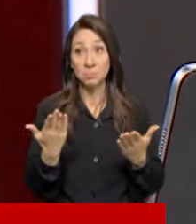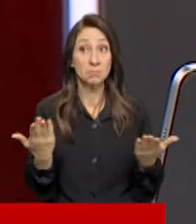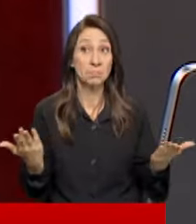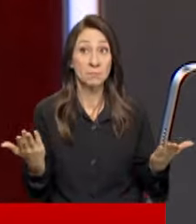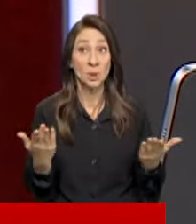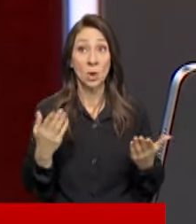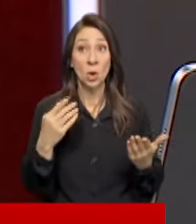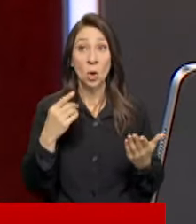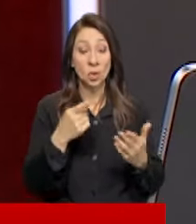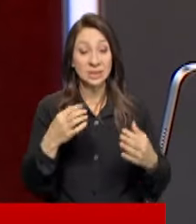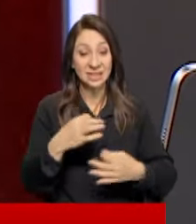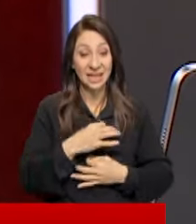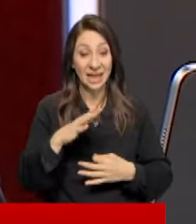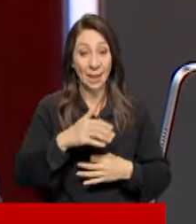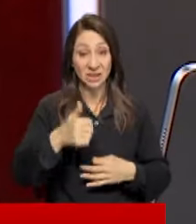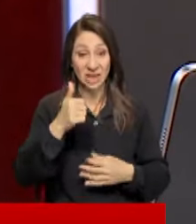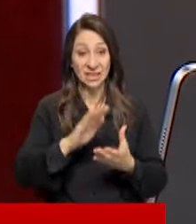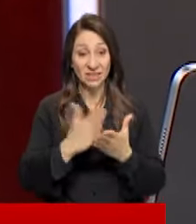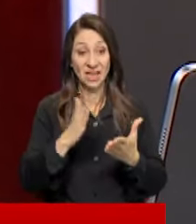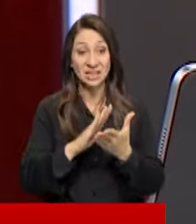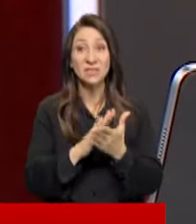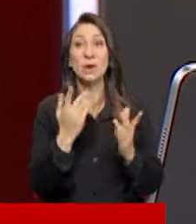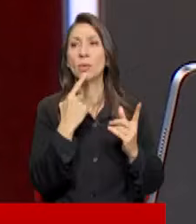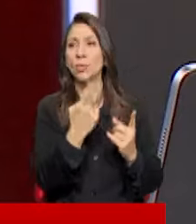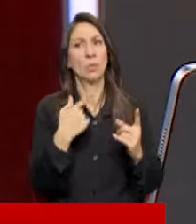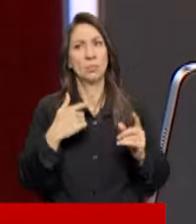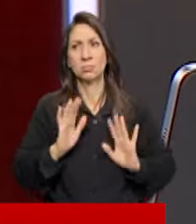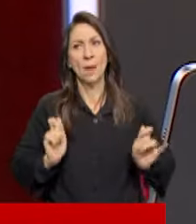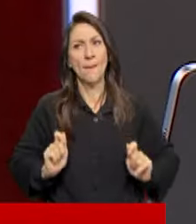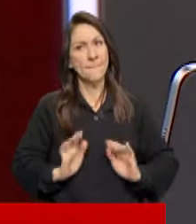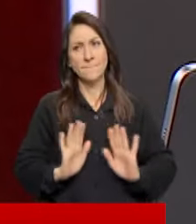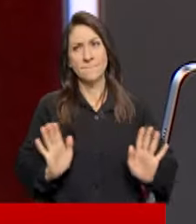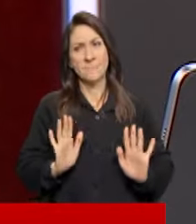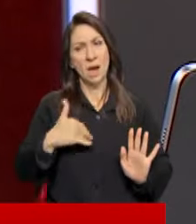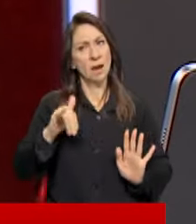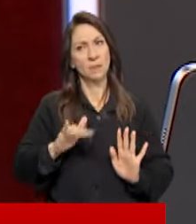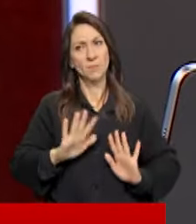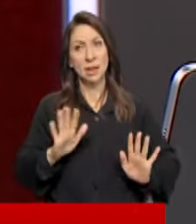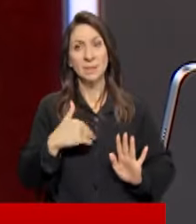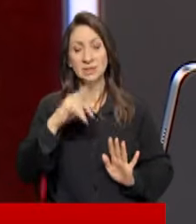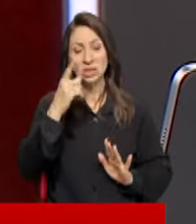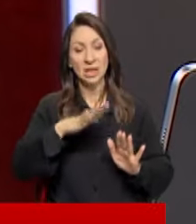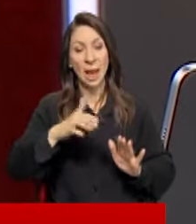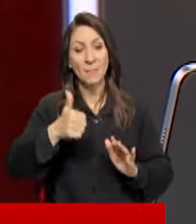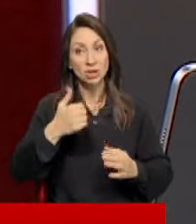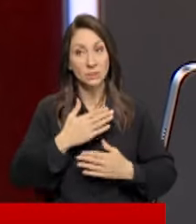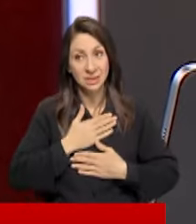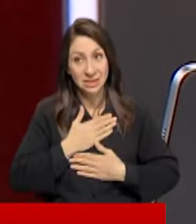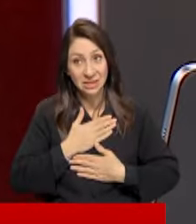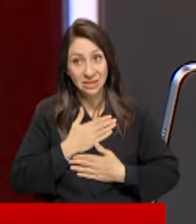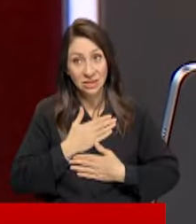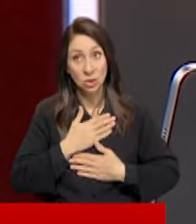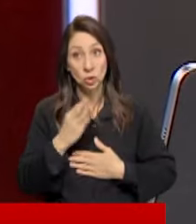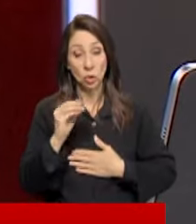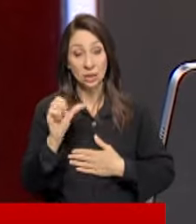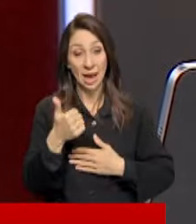o yani Sayın Genel Başkan'a istifa etme demek gibi bir öyle şeyim yok. Ben sadece Sayın Genel Başkanımızın